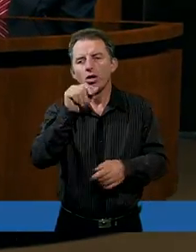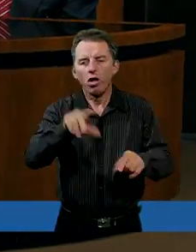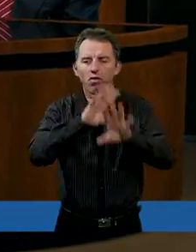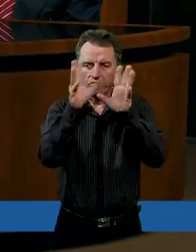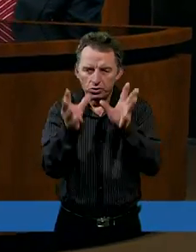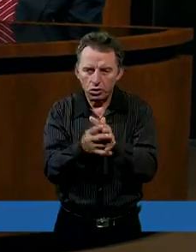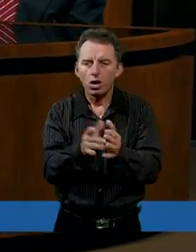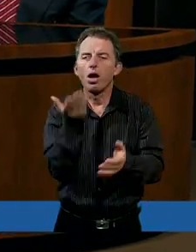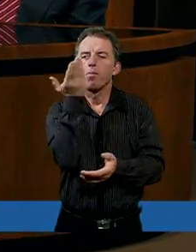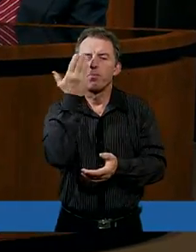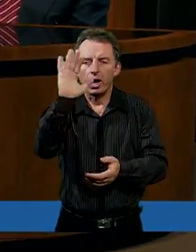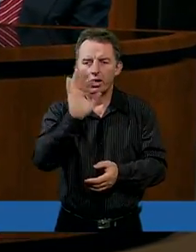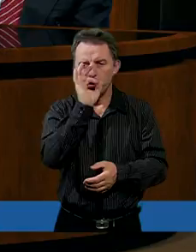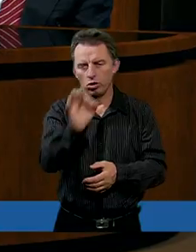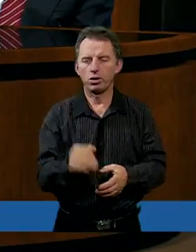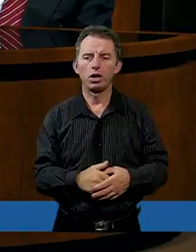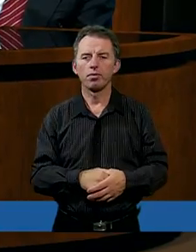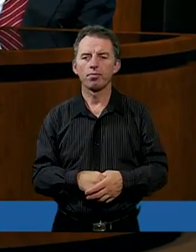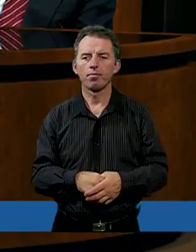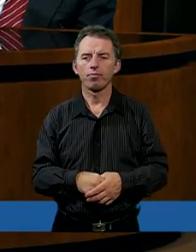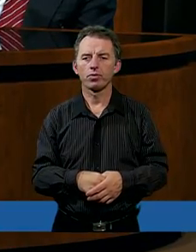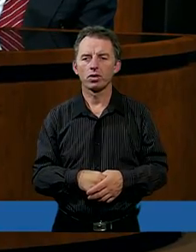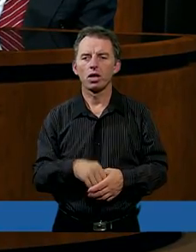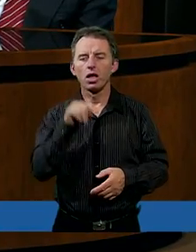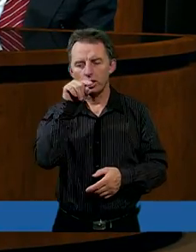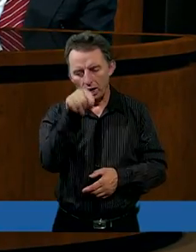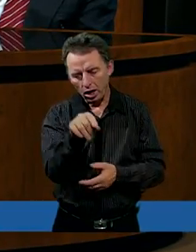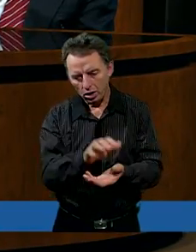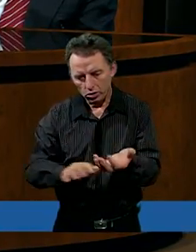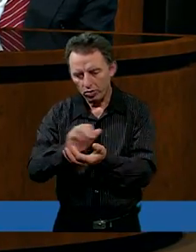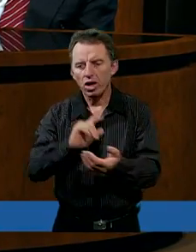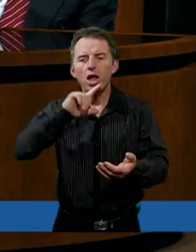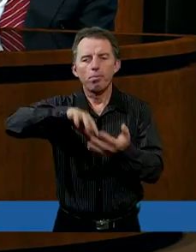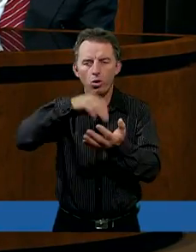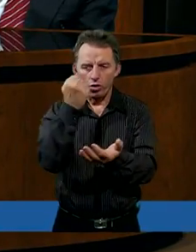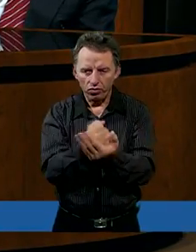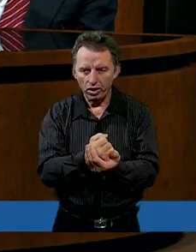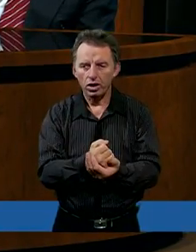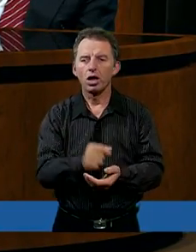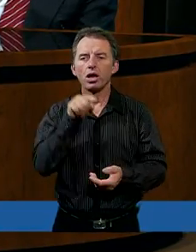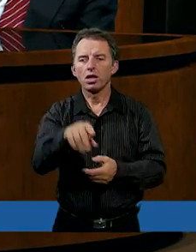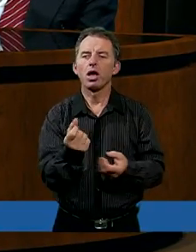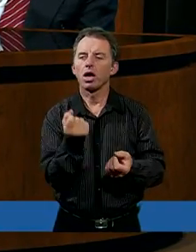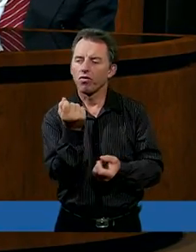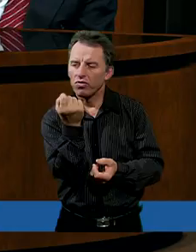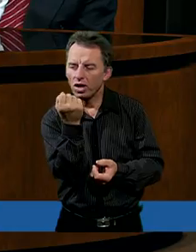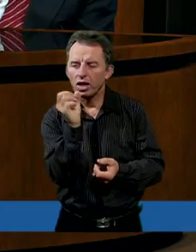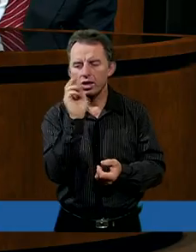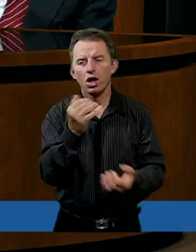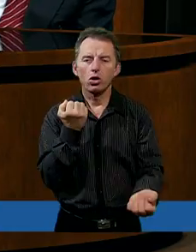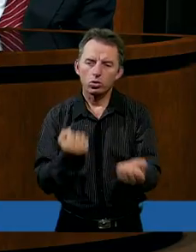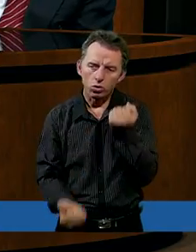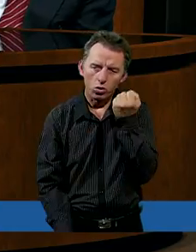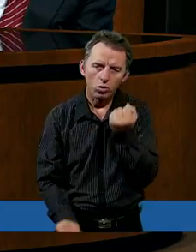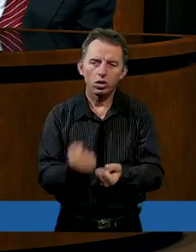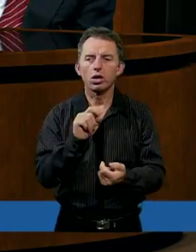wszystko bardzo dobre. I ten świat potwierdza właśnie nawet w chwilach tak trudnych, że jednak